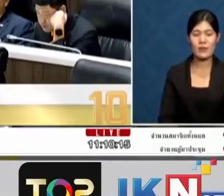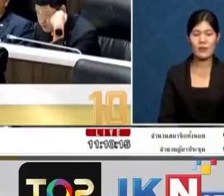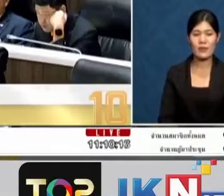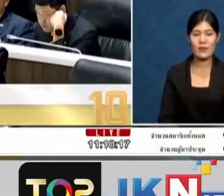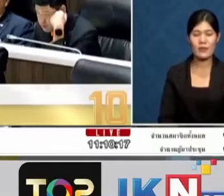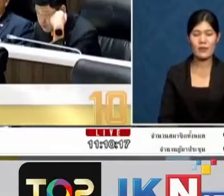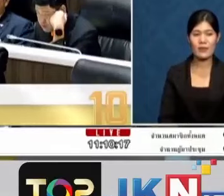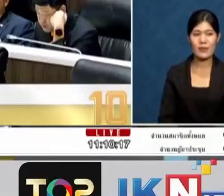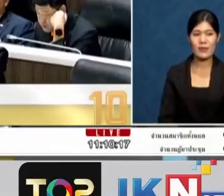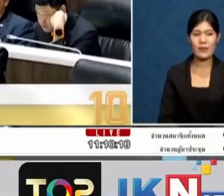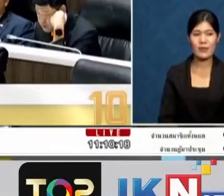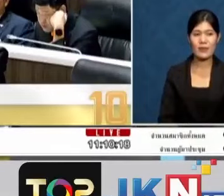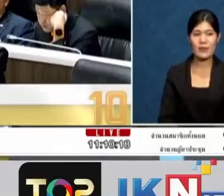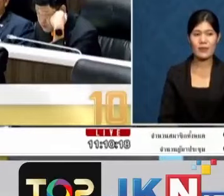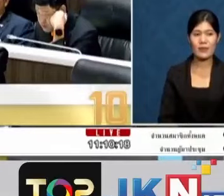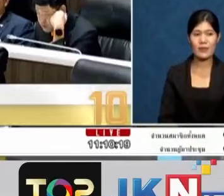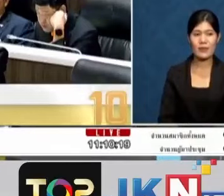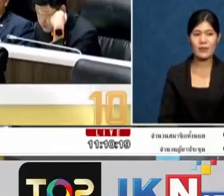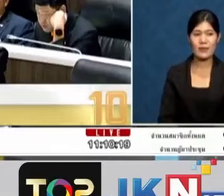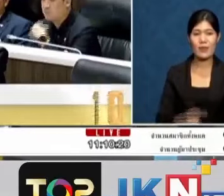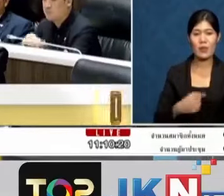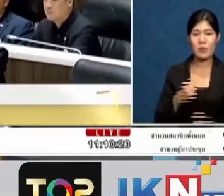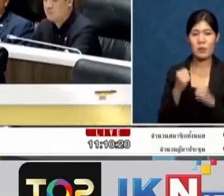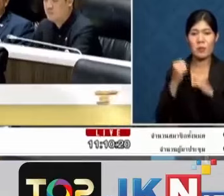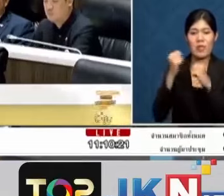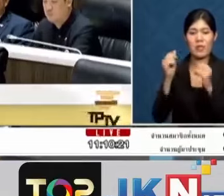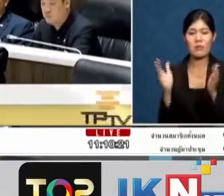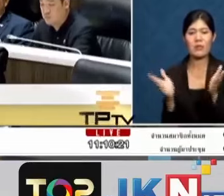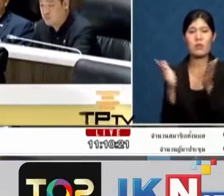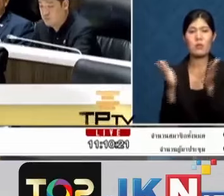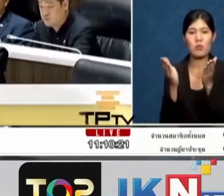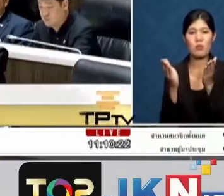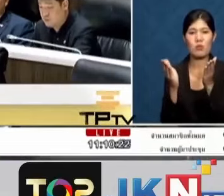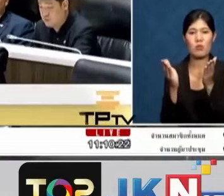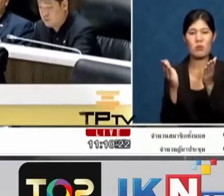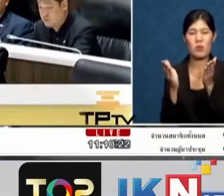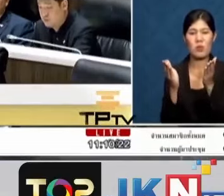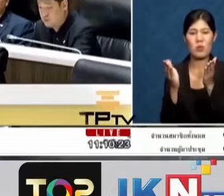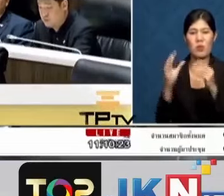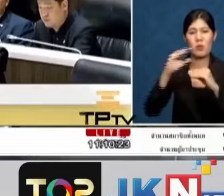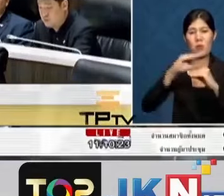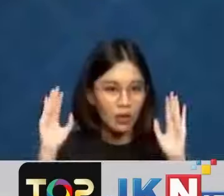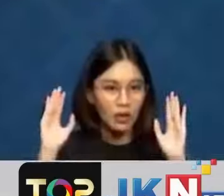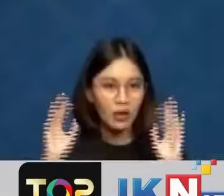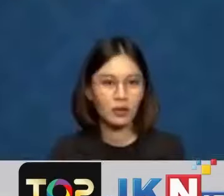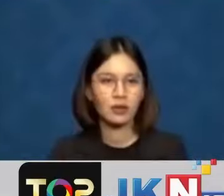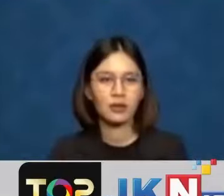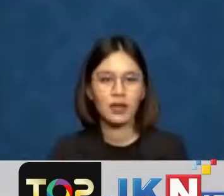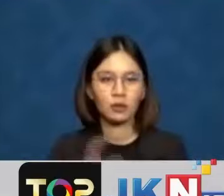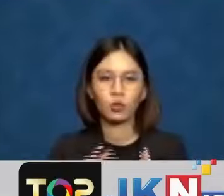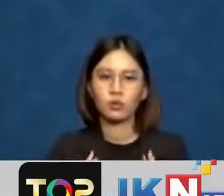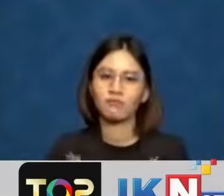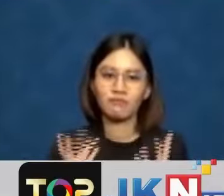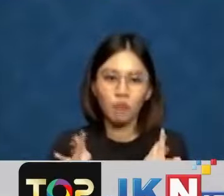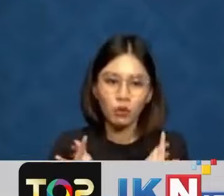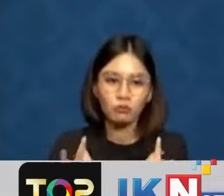จ๊งในพจนานุกรมฉบับราชบัณฑิตยสถานครับเจ๊งหมายถึงการเลิกกิจการแบบหมดทุนครับ